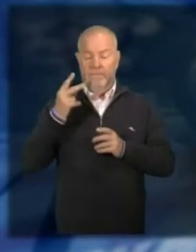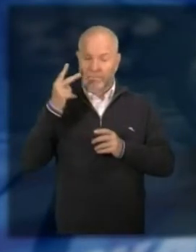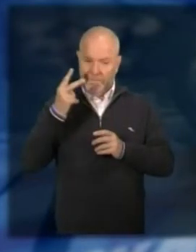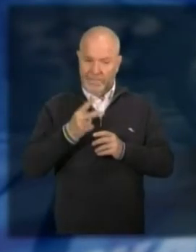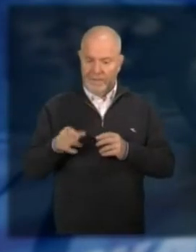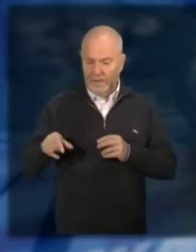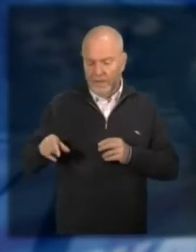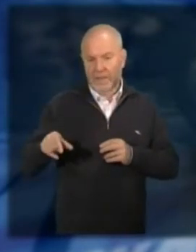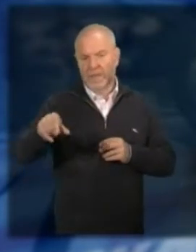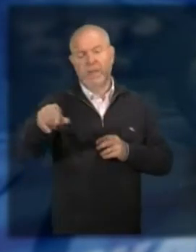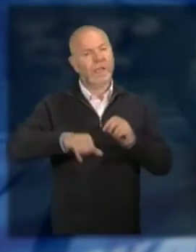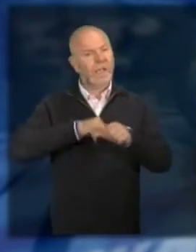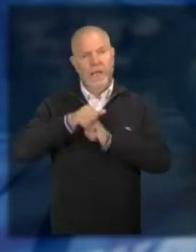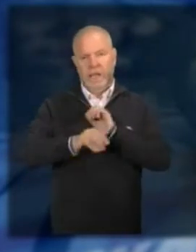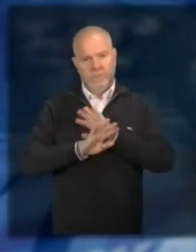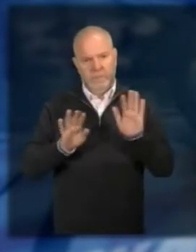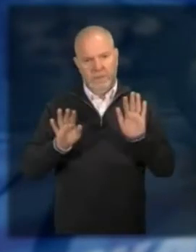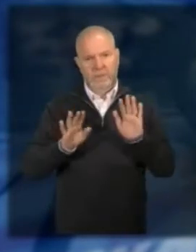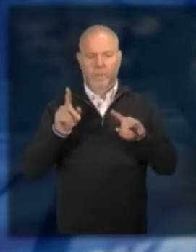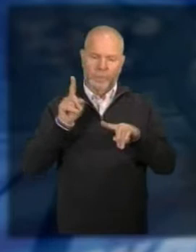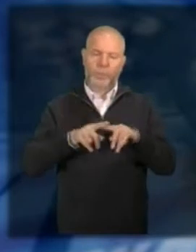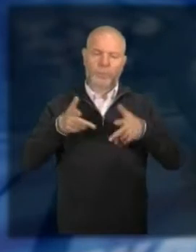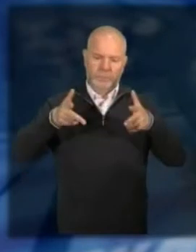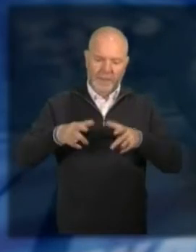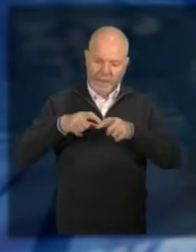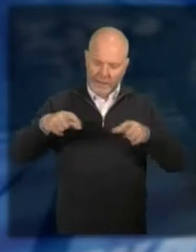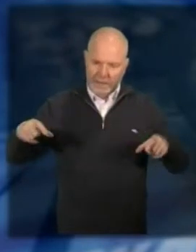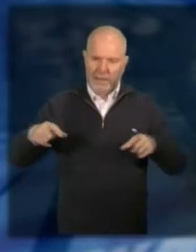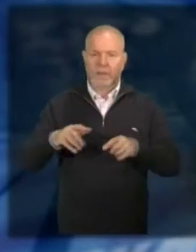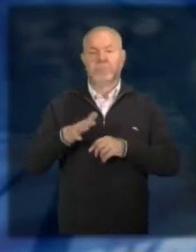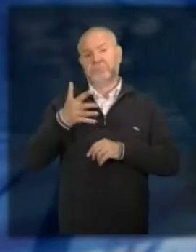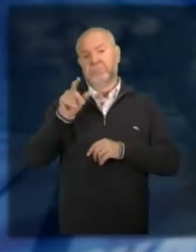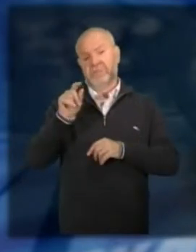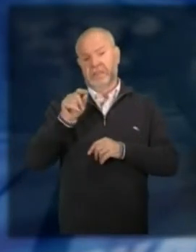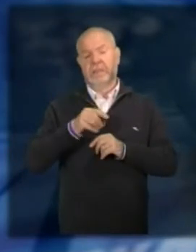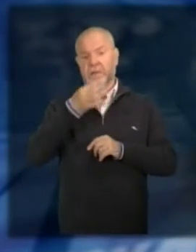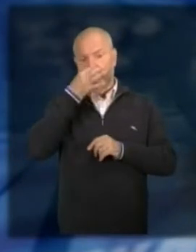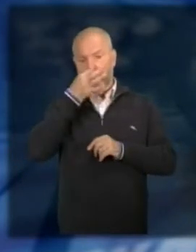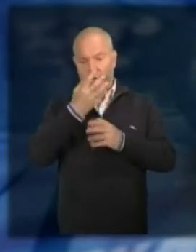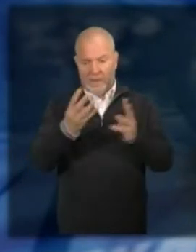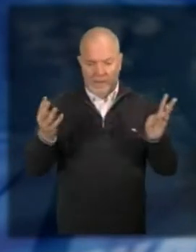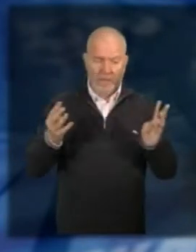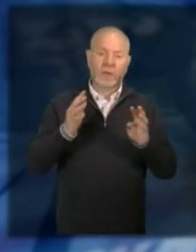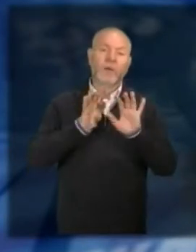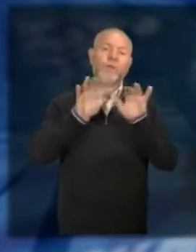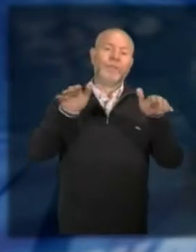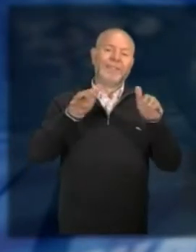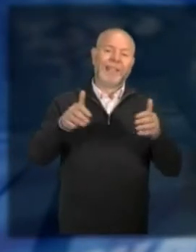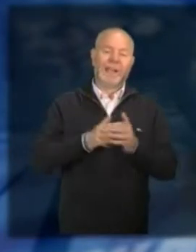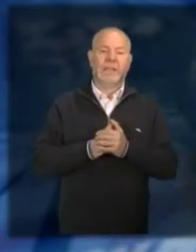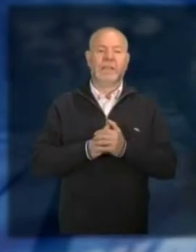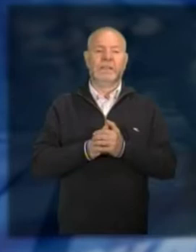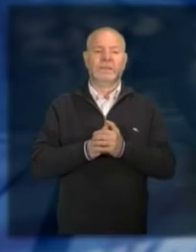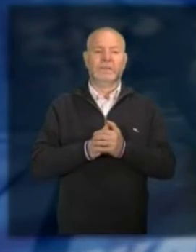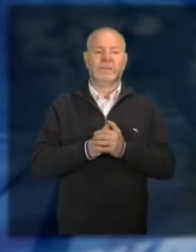sostituito completamente, saranno posizionati arredi, sicuramente una ventina di panchine, delle fioriere e una fontanella. Insomma, la